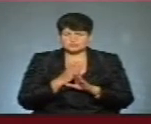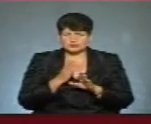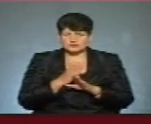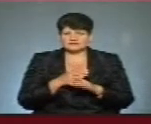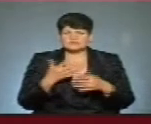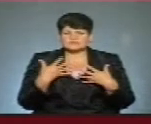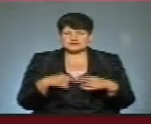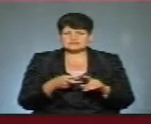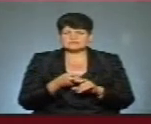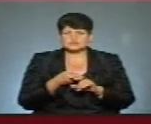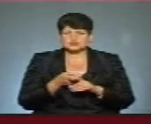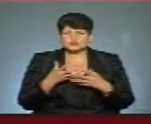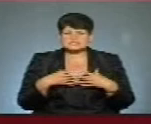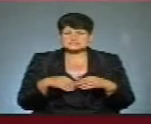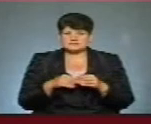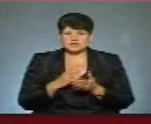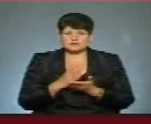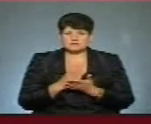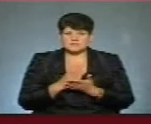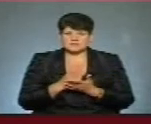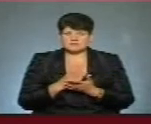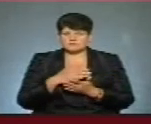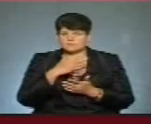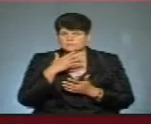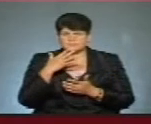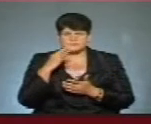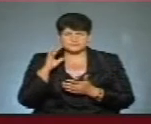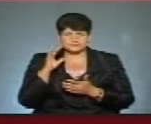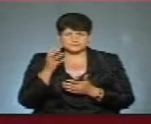з сім'єю, мав ряд серйозних